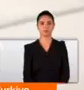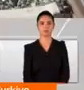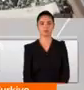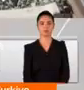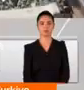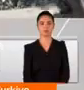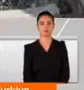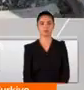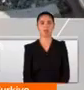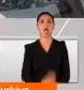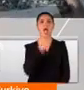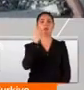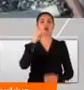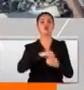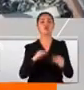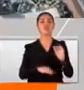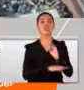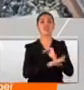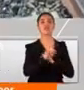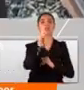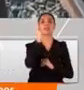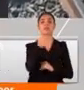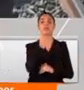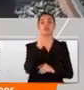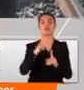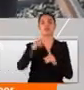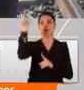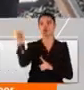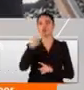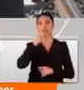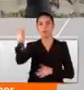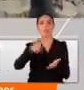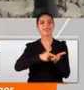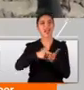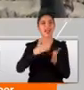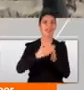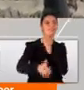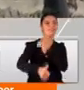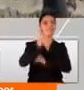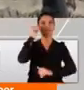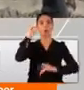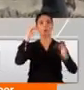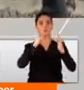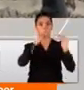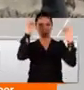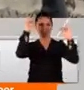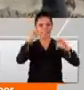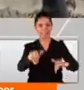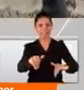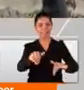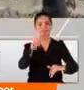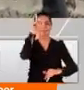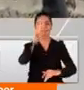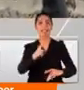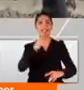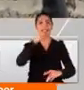vaziyette geldi. Amasya'da yaşayan 71 yaşındaki Dursun Arslan tarladan eve dönüyordu. Hemzemin geçide geldiğinde ilk